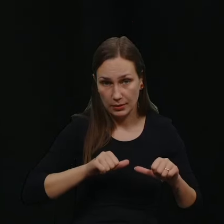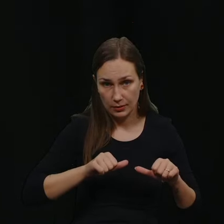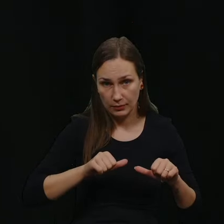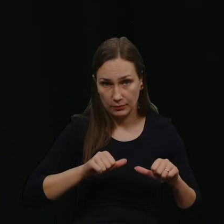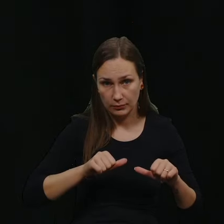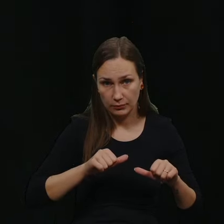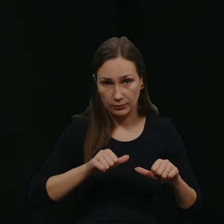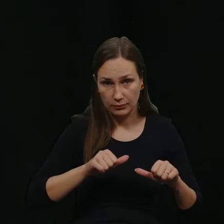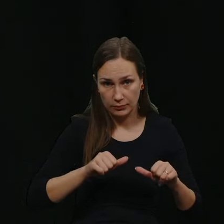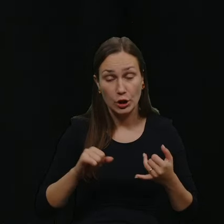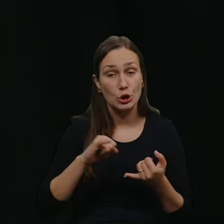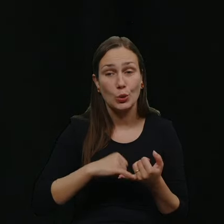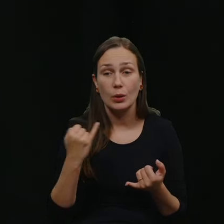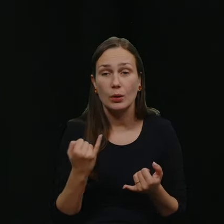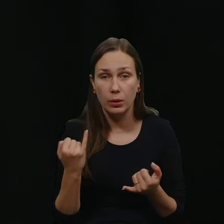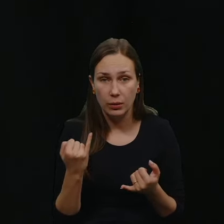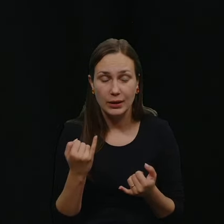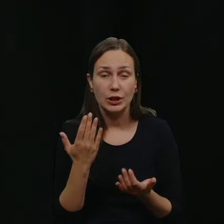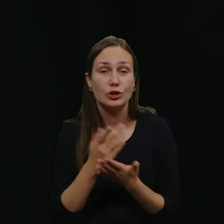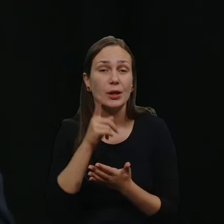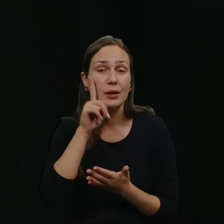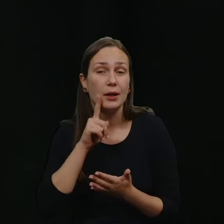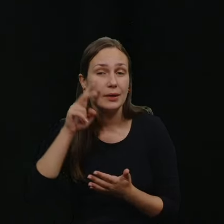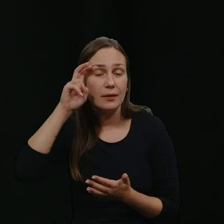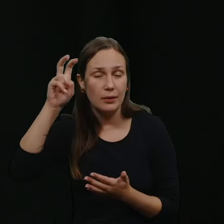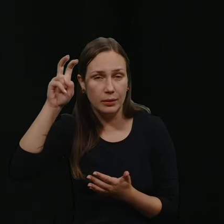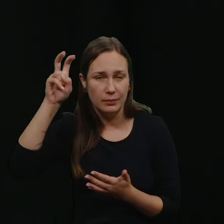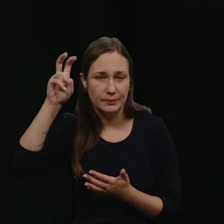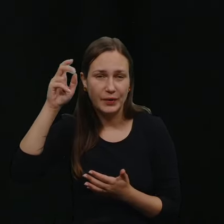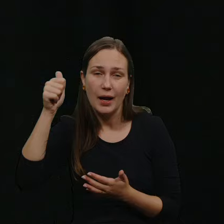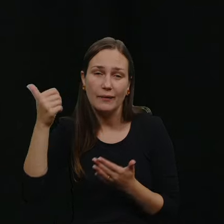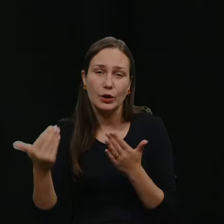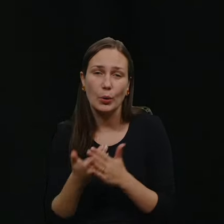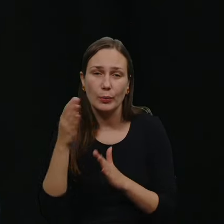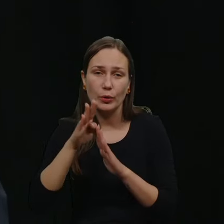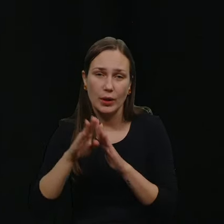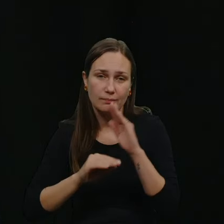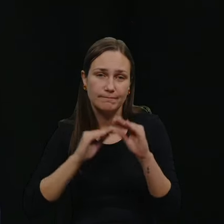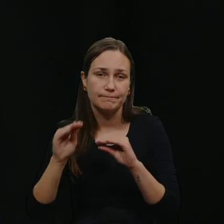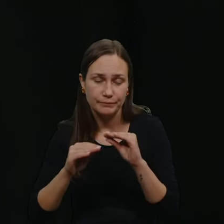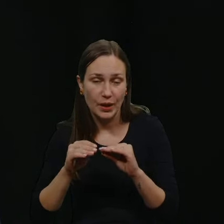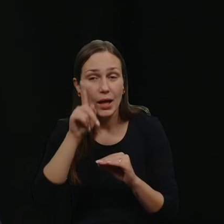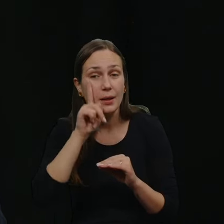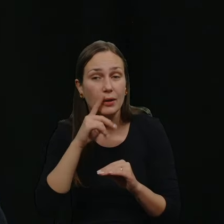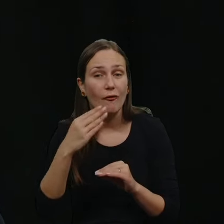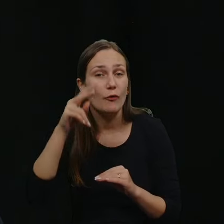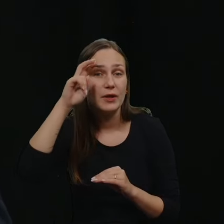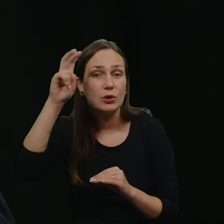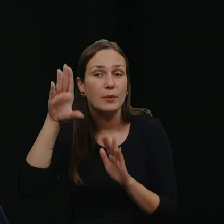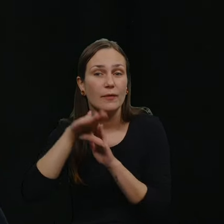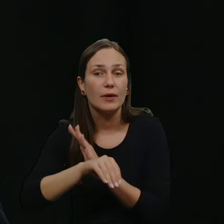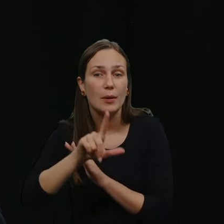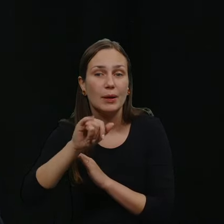Ir tuo metu istorija labai įdomi, formuoja laikiną vyriausybę, kol patvirtins naują programą, kol susidars. Tuo laikinosios vyriausybės